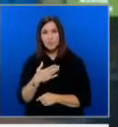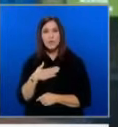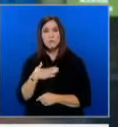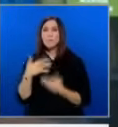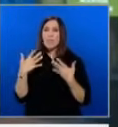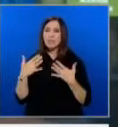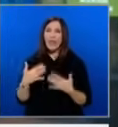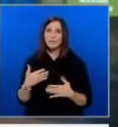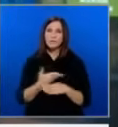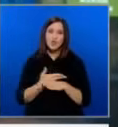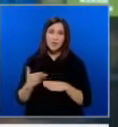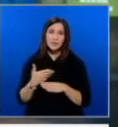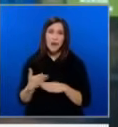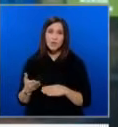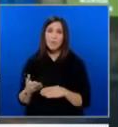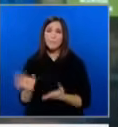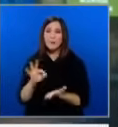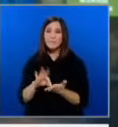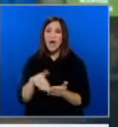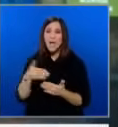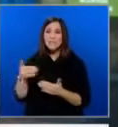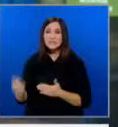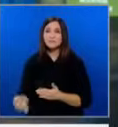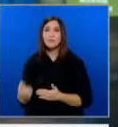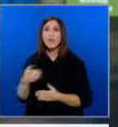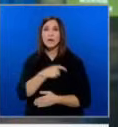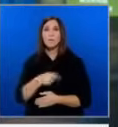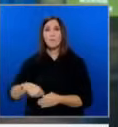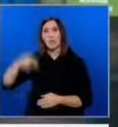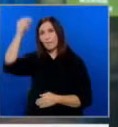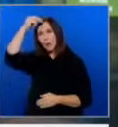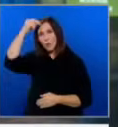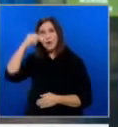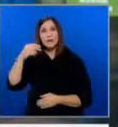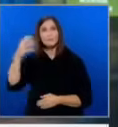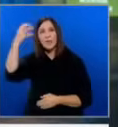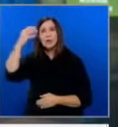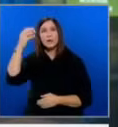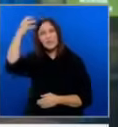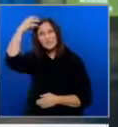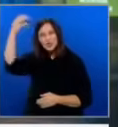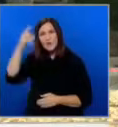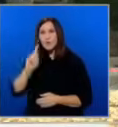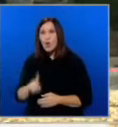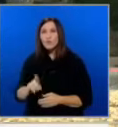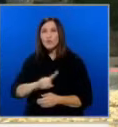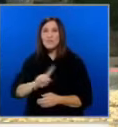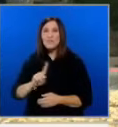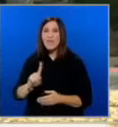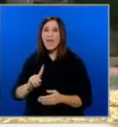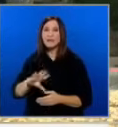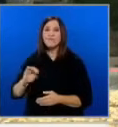имаме данни, че трайно пребивава извън пределите на Република България, в държава, която не се намира и на европейския